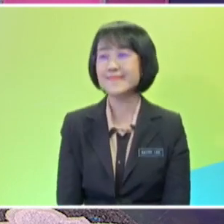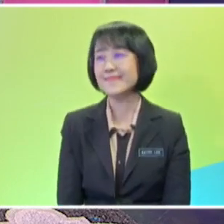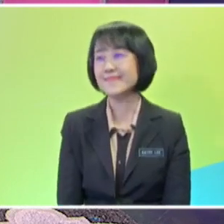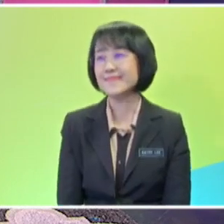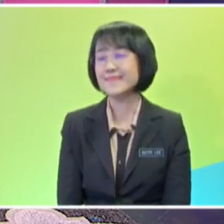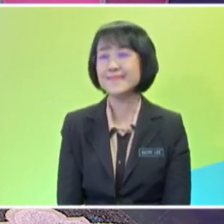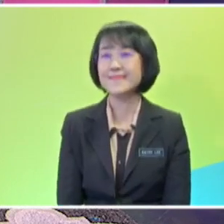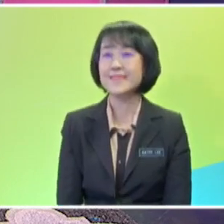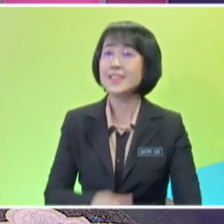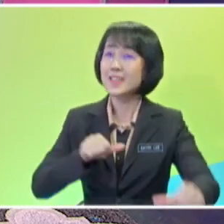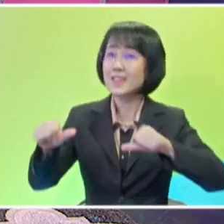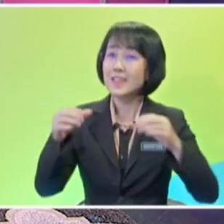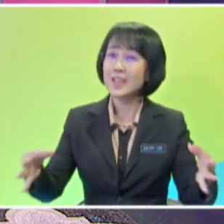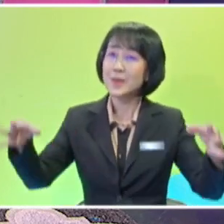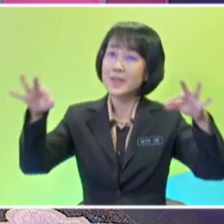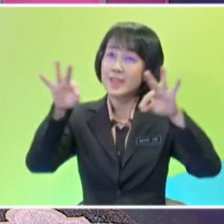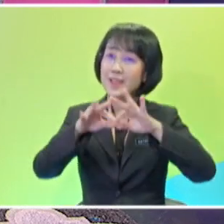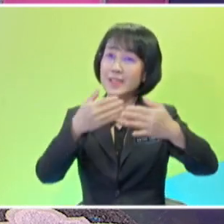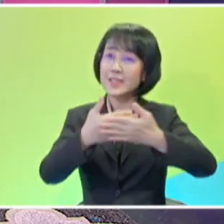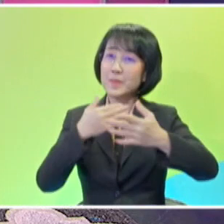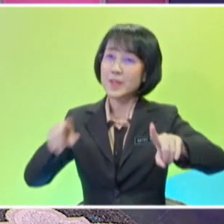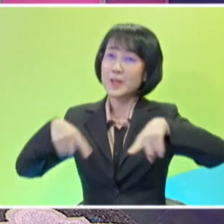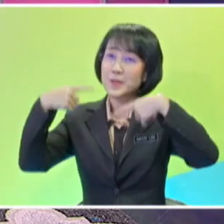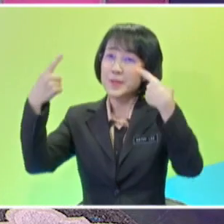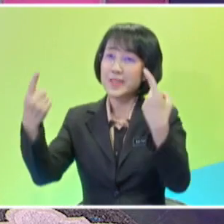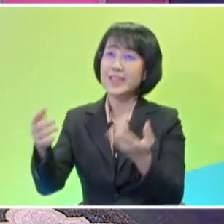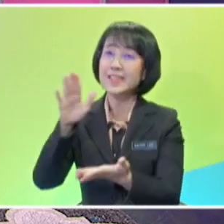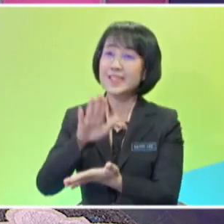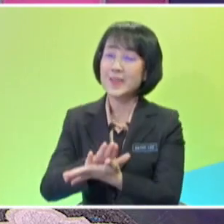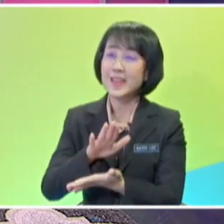yang paling penting sebelum pergi ke sekolah adalah